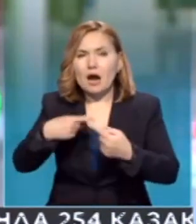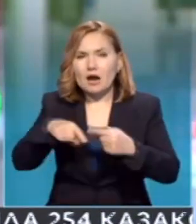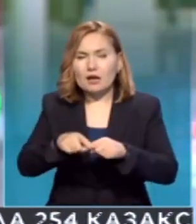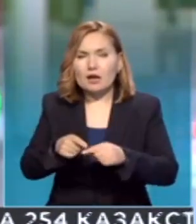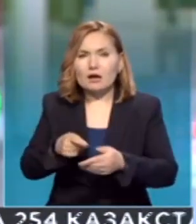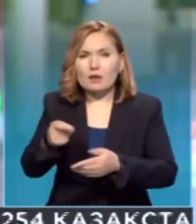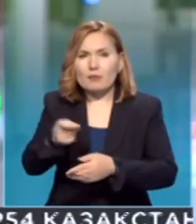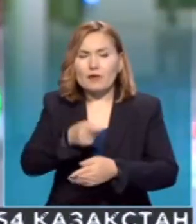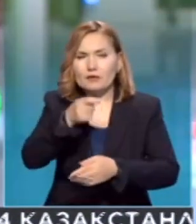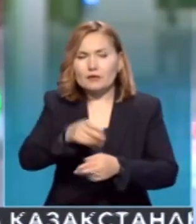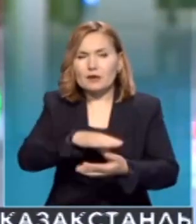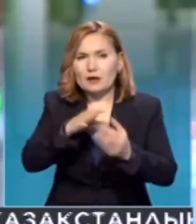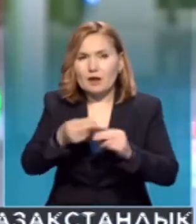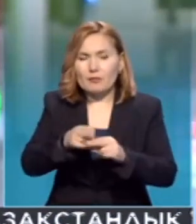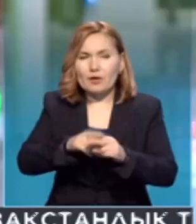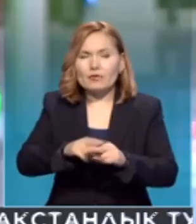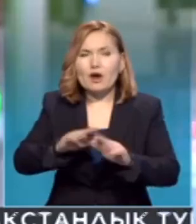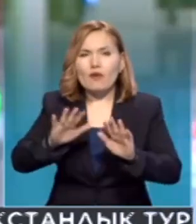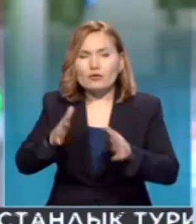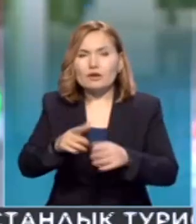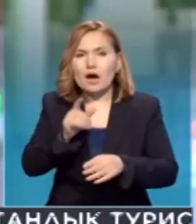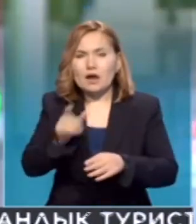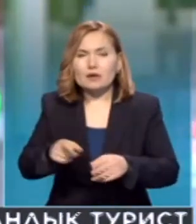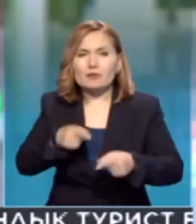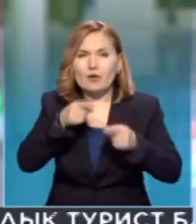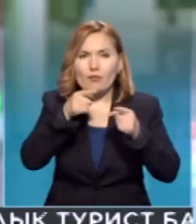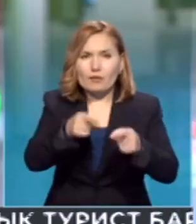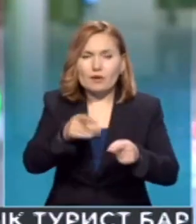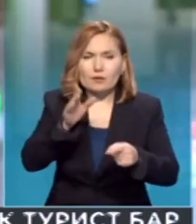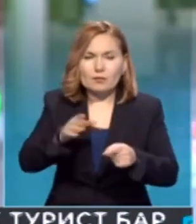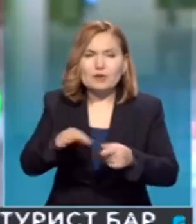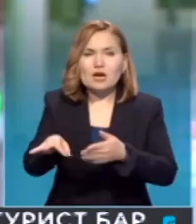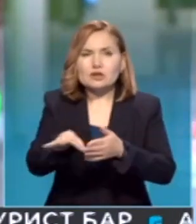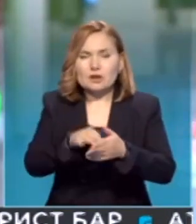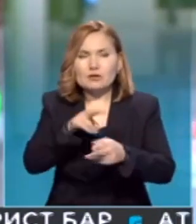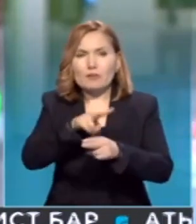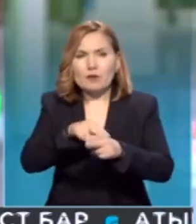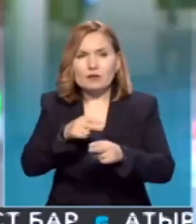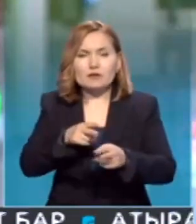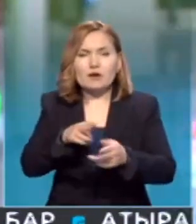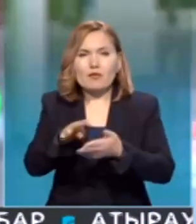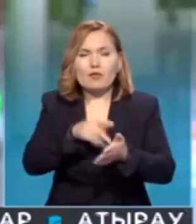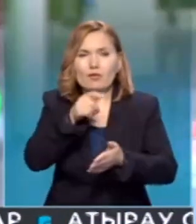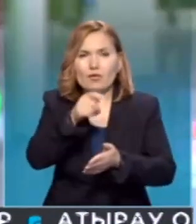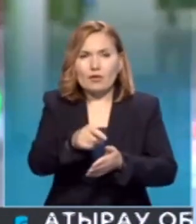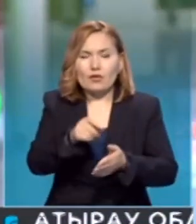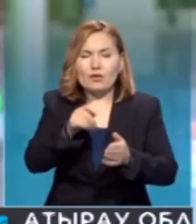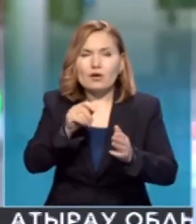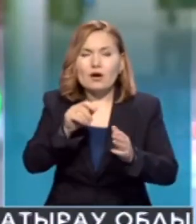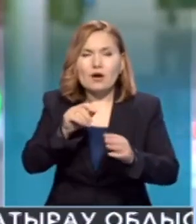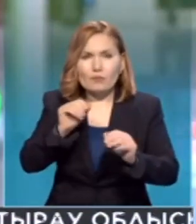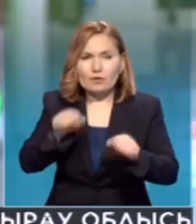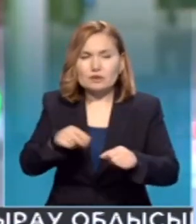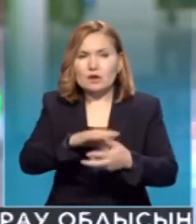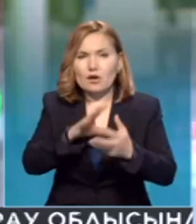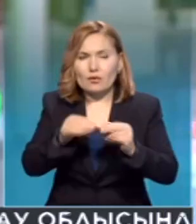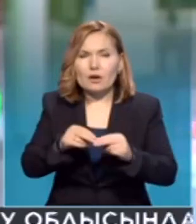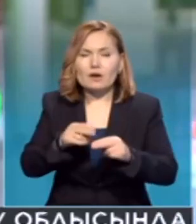кезінде коллекторлар шектен шықса, арыздануға болады. Бірақ бұл қарыздан құтқармайды, кредит қайтуы керек. Өйткені